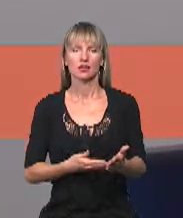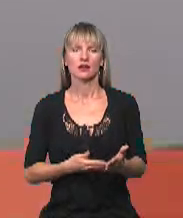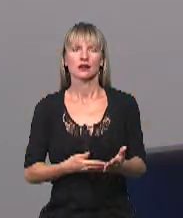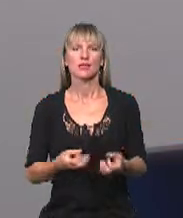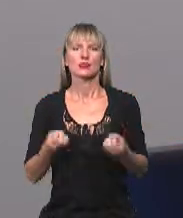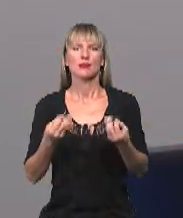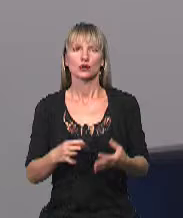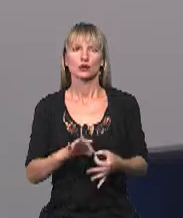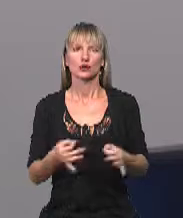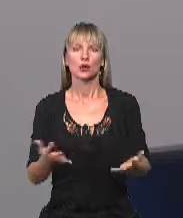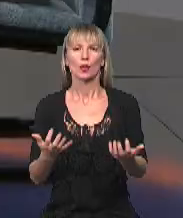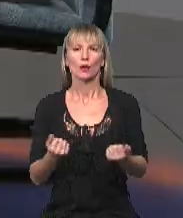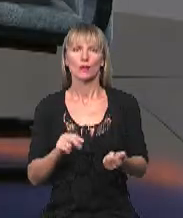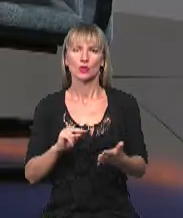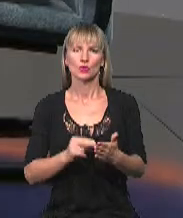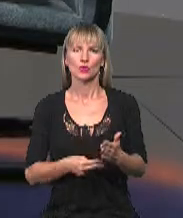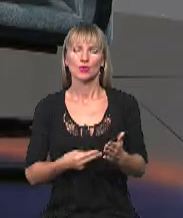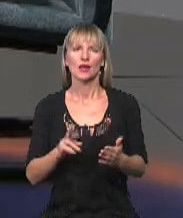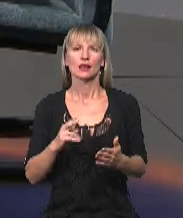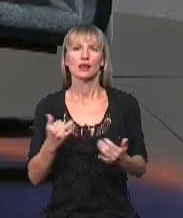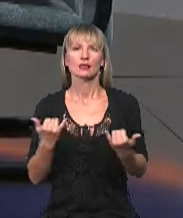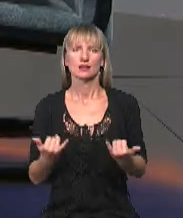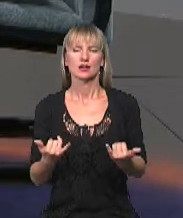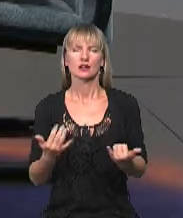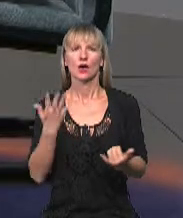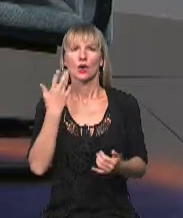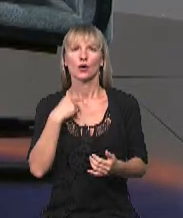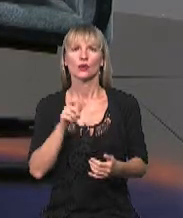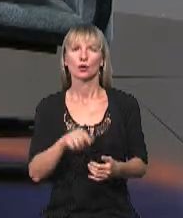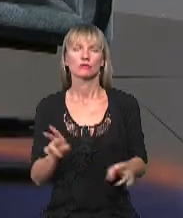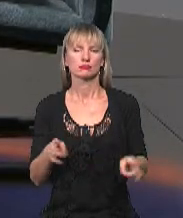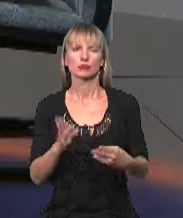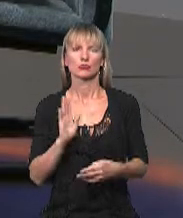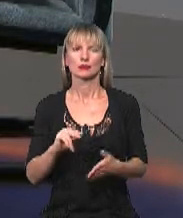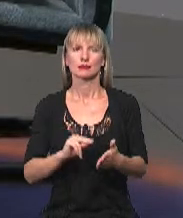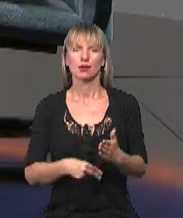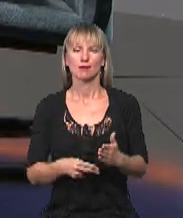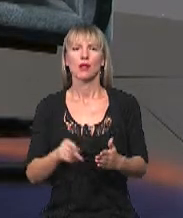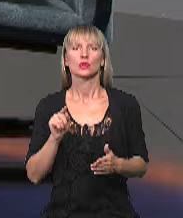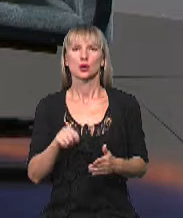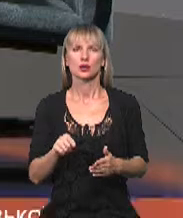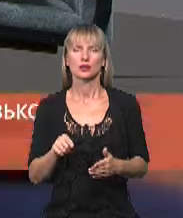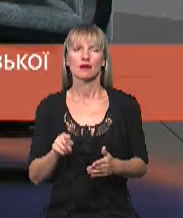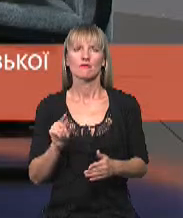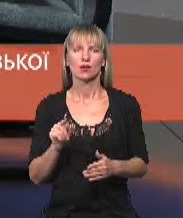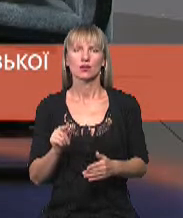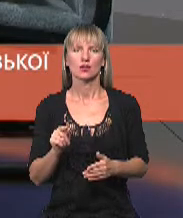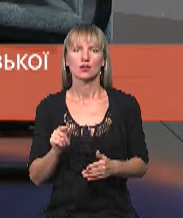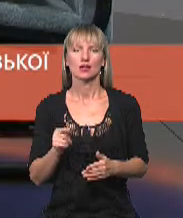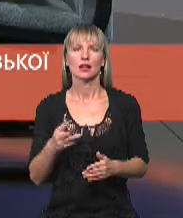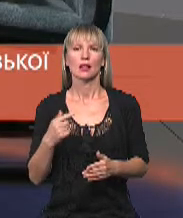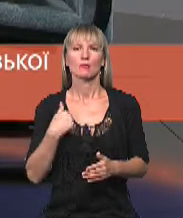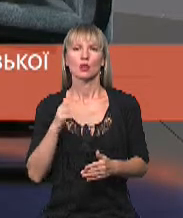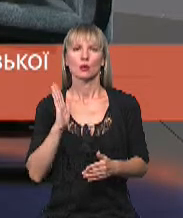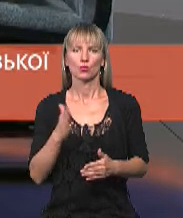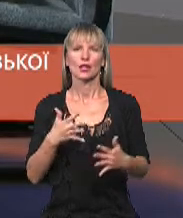спрощена процедура абсолютно. Отримання довідки, як зараз те, за що коли людям буде непотрібна довідка, тоді вже вони для мене